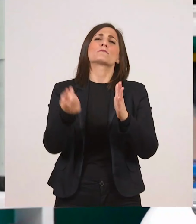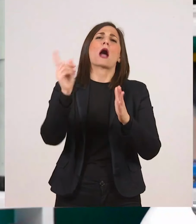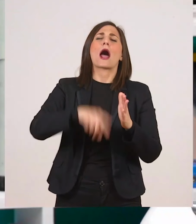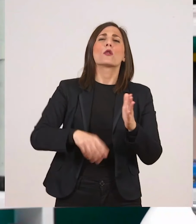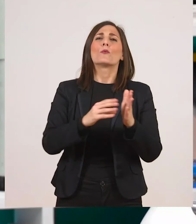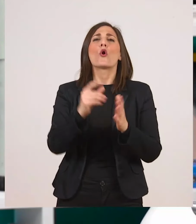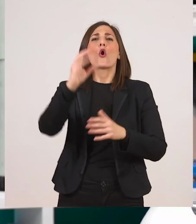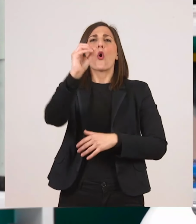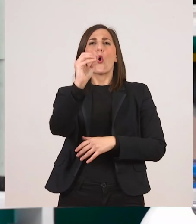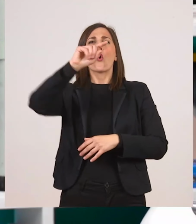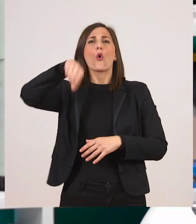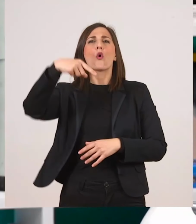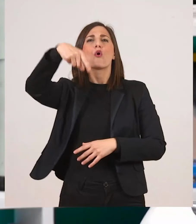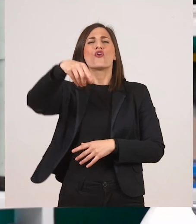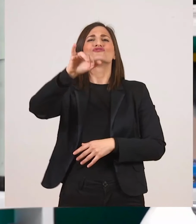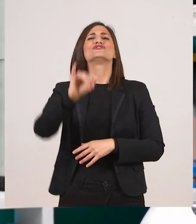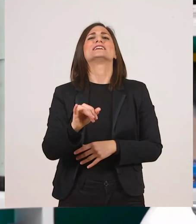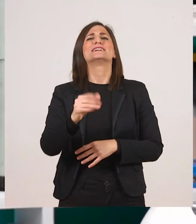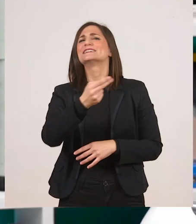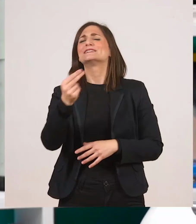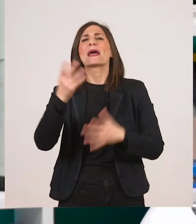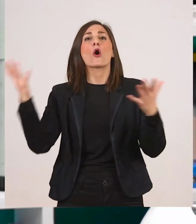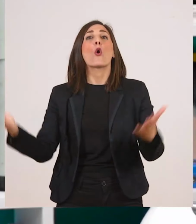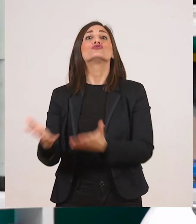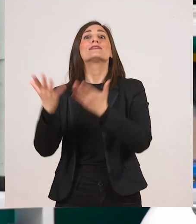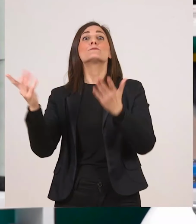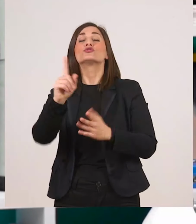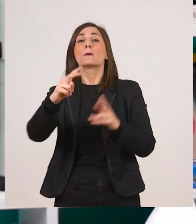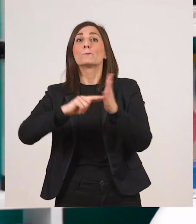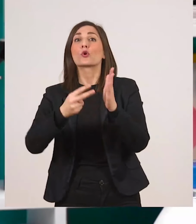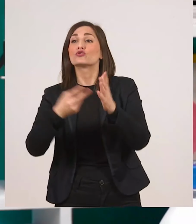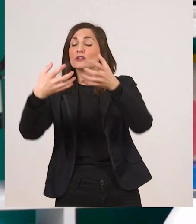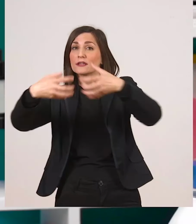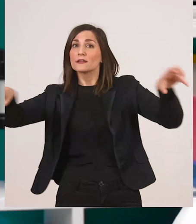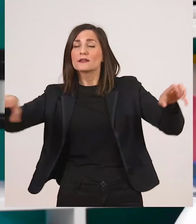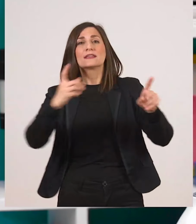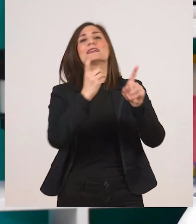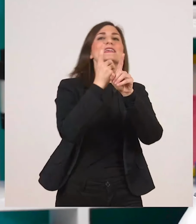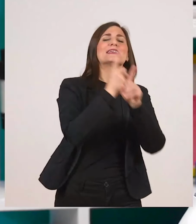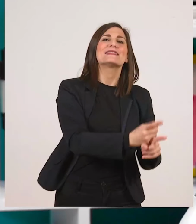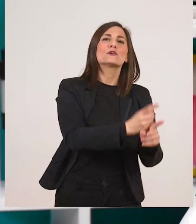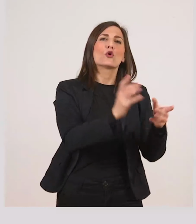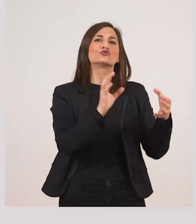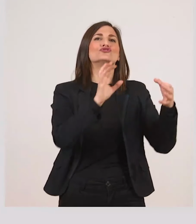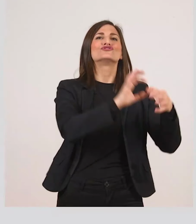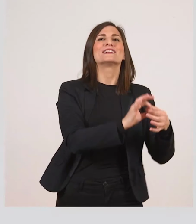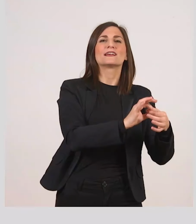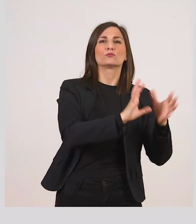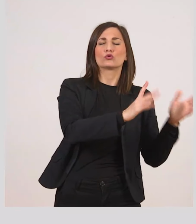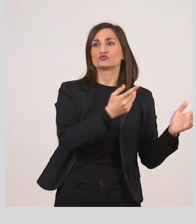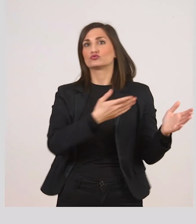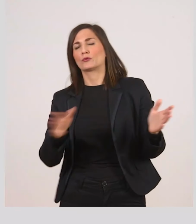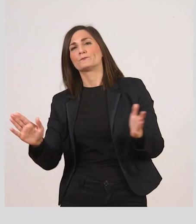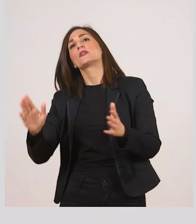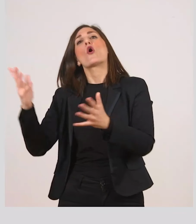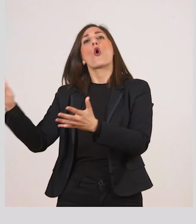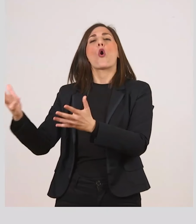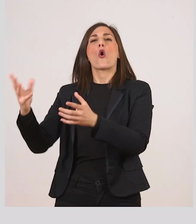όσο. Και το ότι με κόμμα σημαίνει οτιδήποτε. Εδώ θέλουμε λίγο προσοχή για να το ξεχωρίσουμε από τον ειδικό σύνδεσμο. Όταν μπορώ